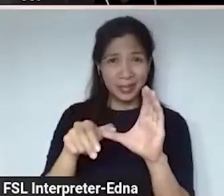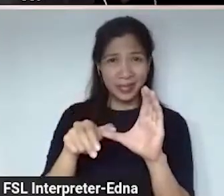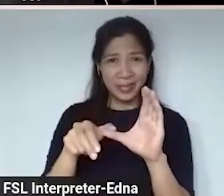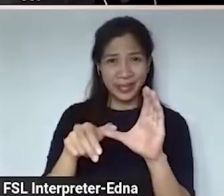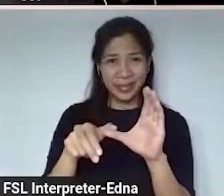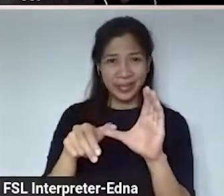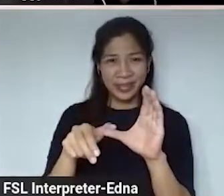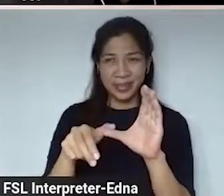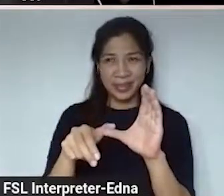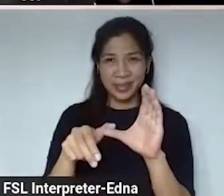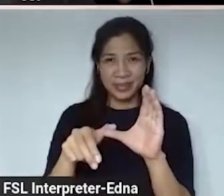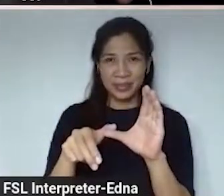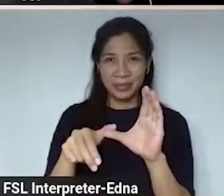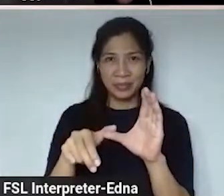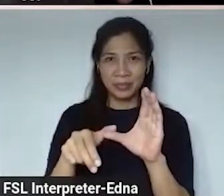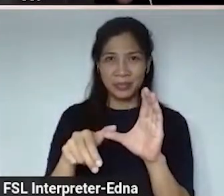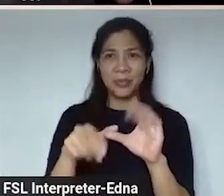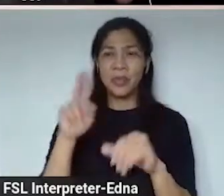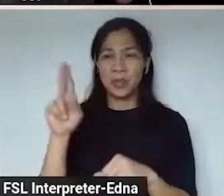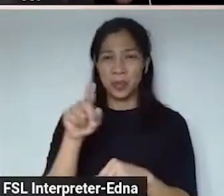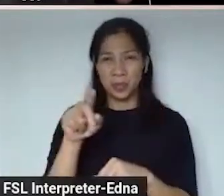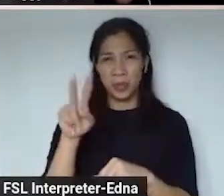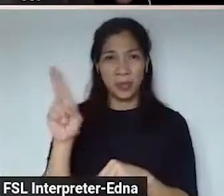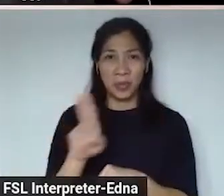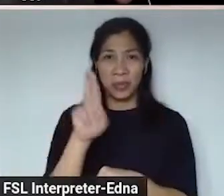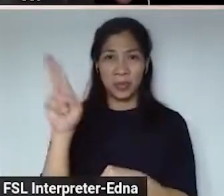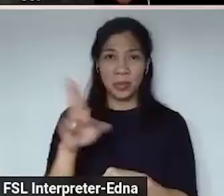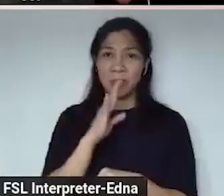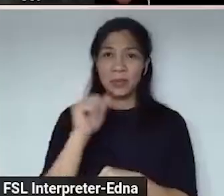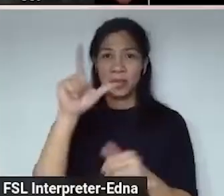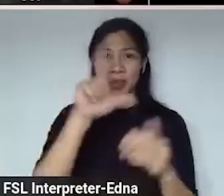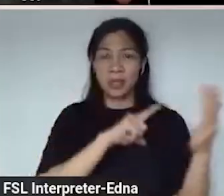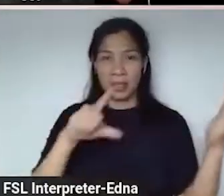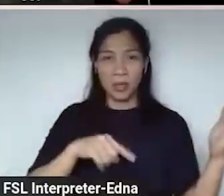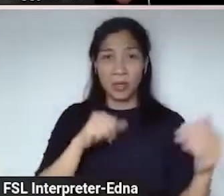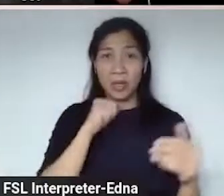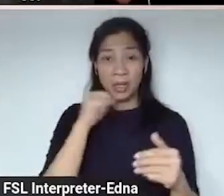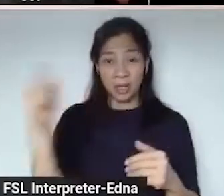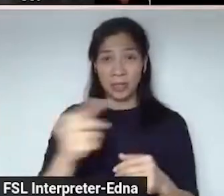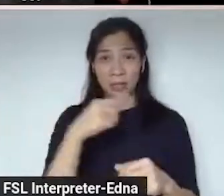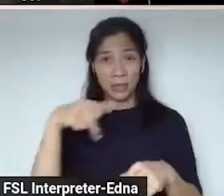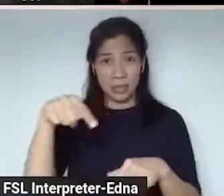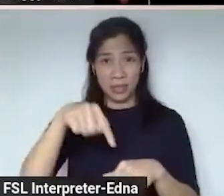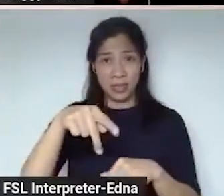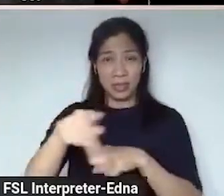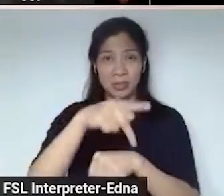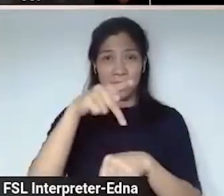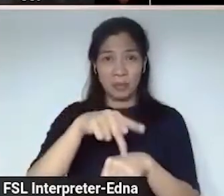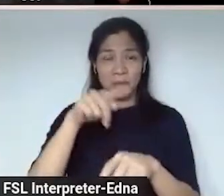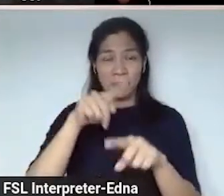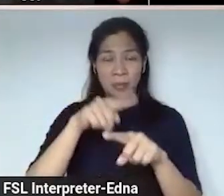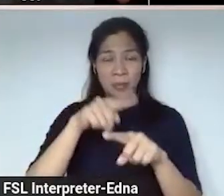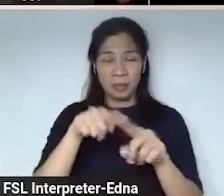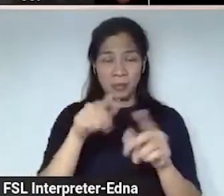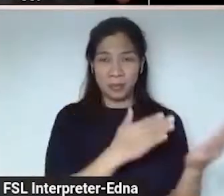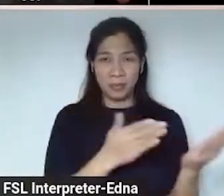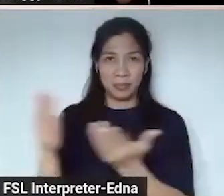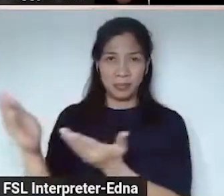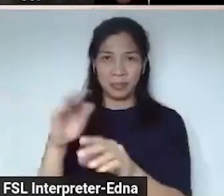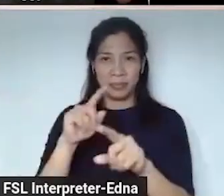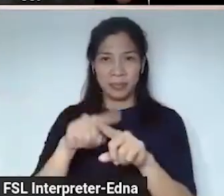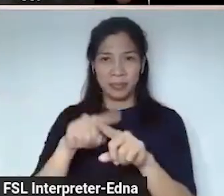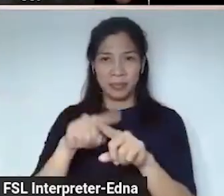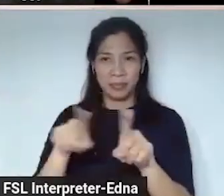you have been used by the Lord, hindi lang sa Pilipinas, no, pero dinadala niya kayo sa ibang bansa, Sermon. Oh,